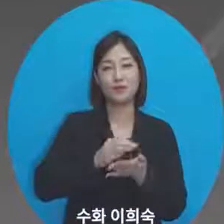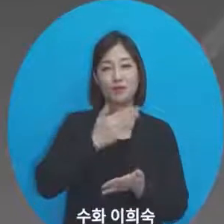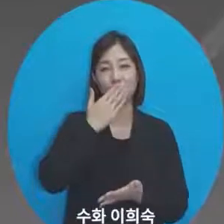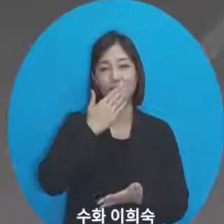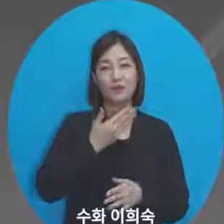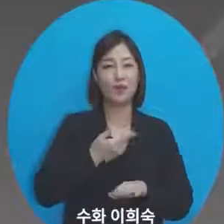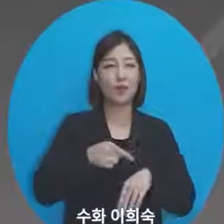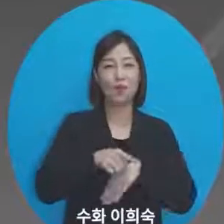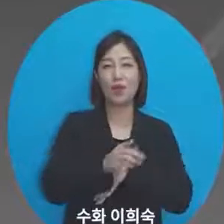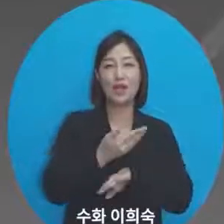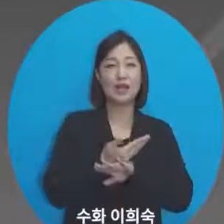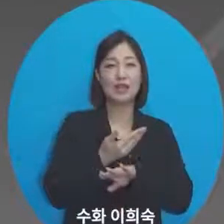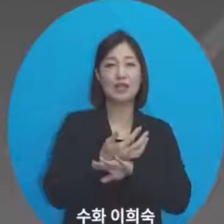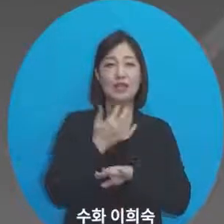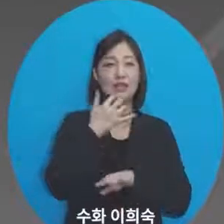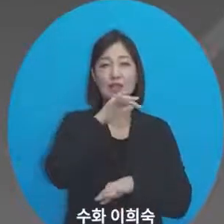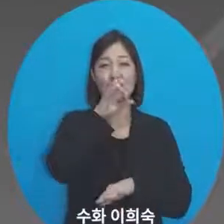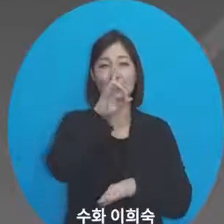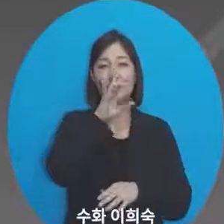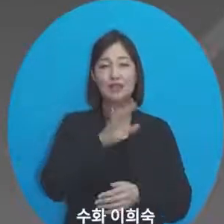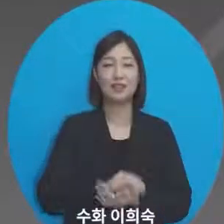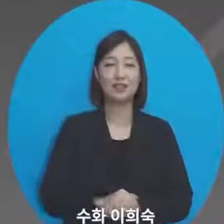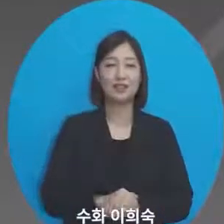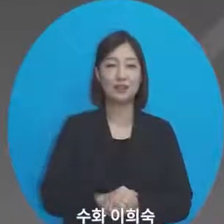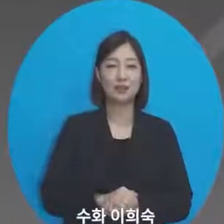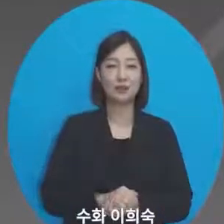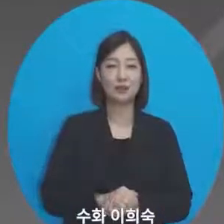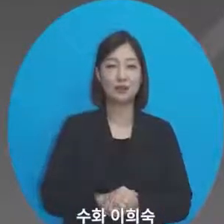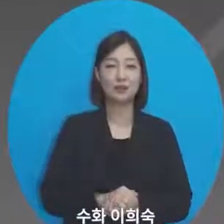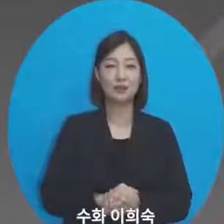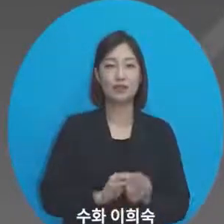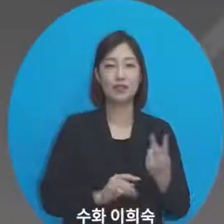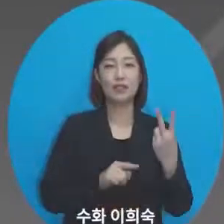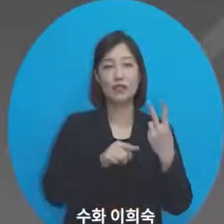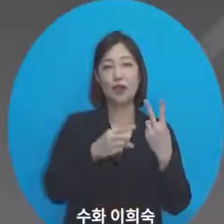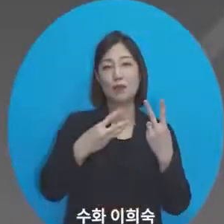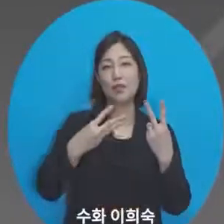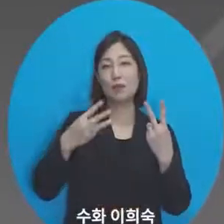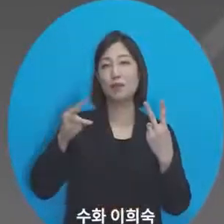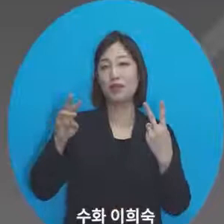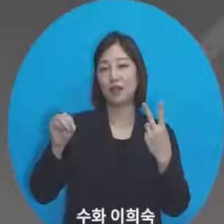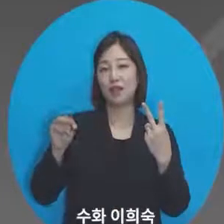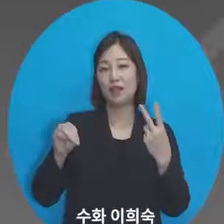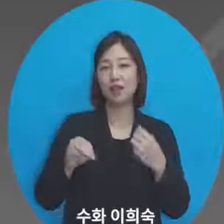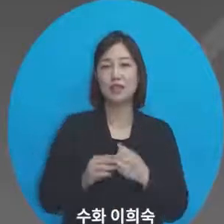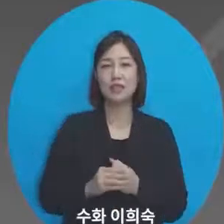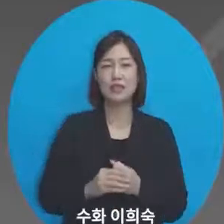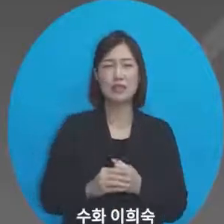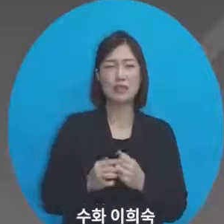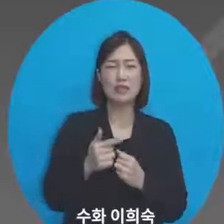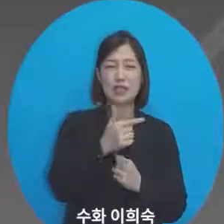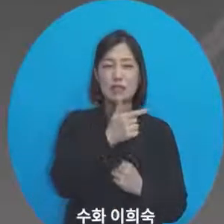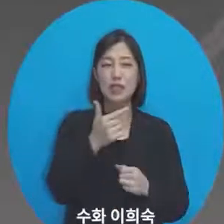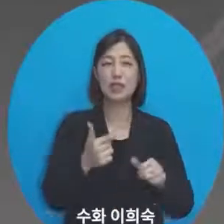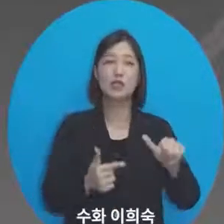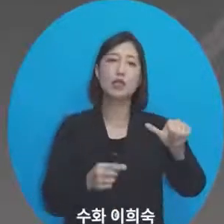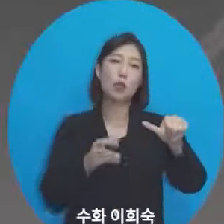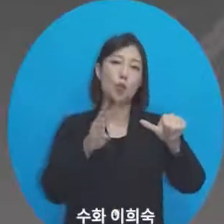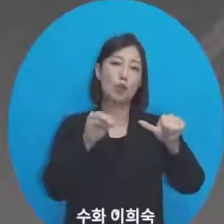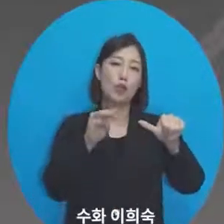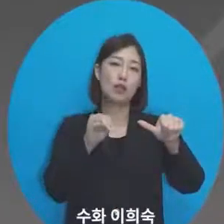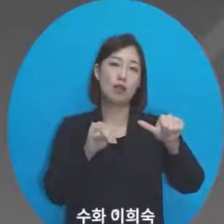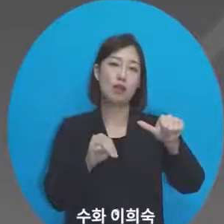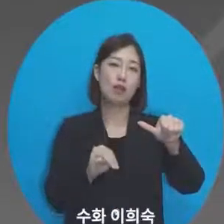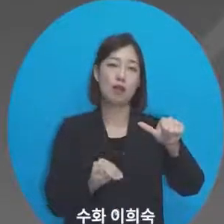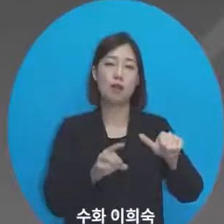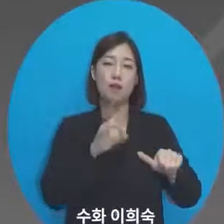있습니다. 보호구역 노면 표시도 크기를 2.3m에 최대 5m까지 크기를 키워서 할